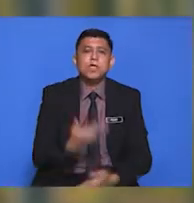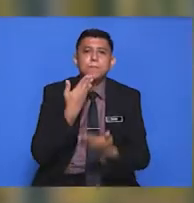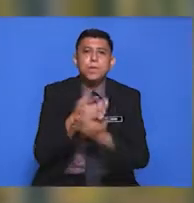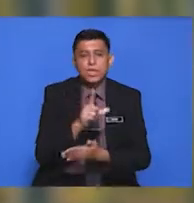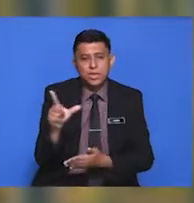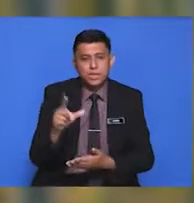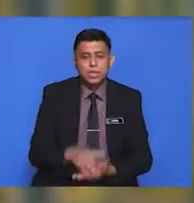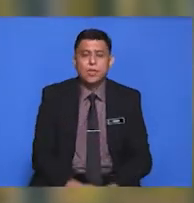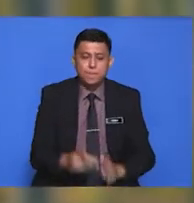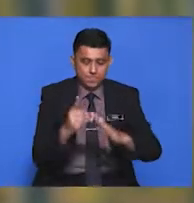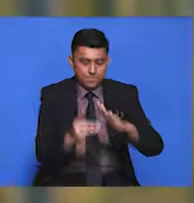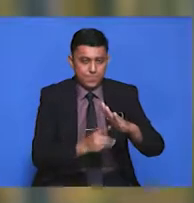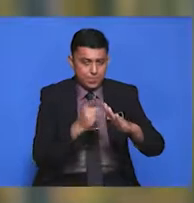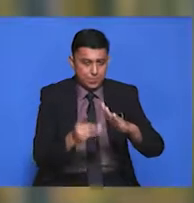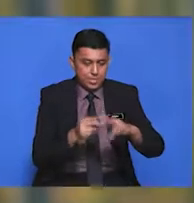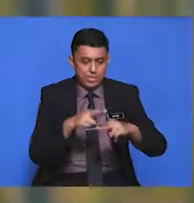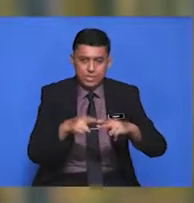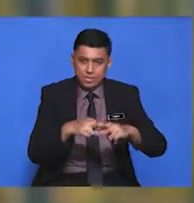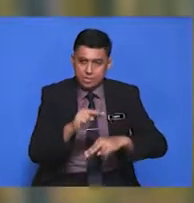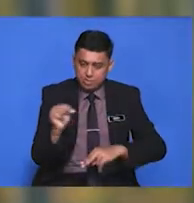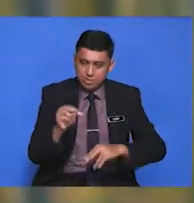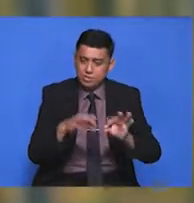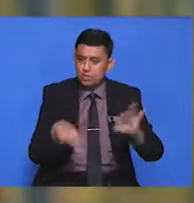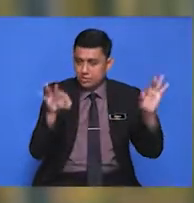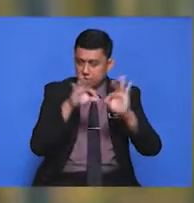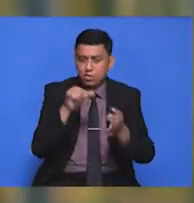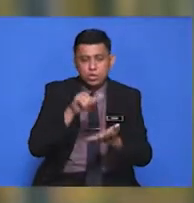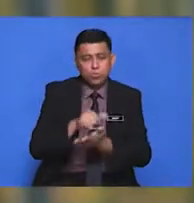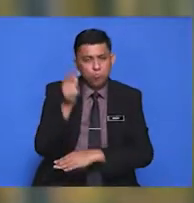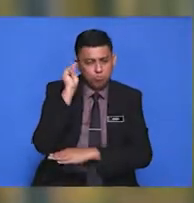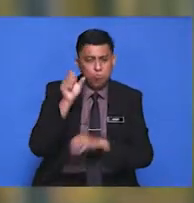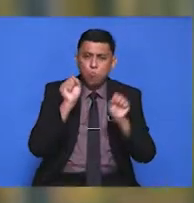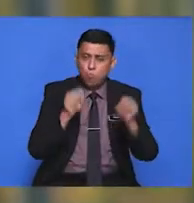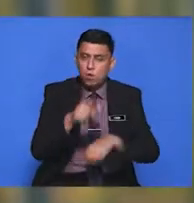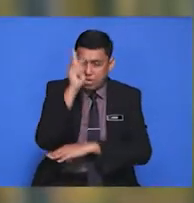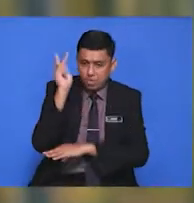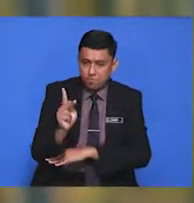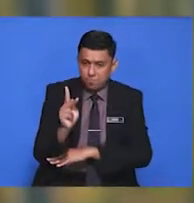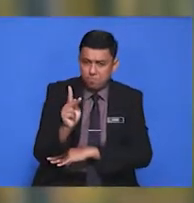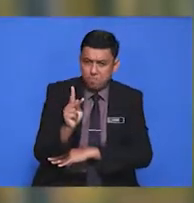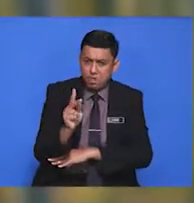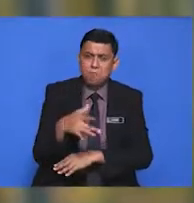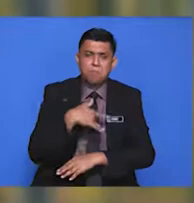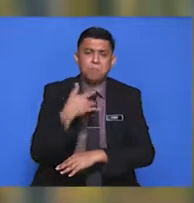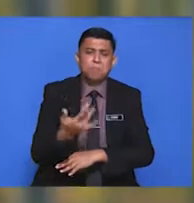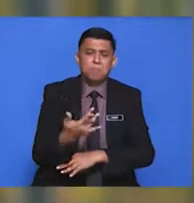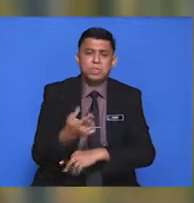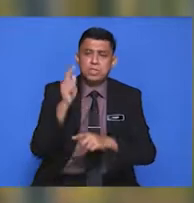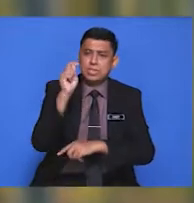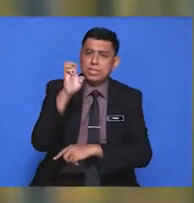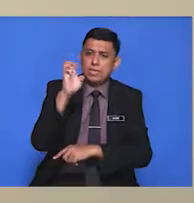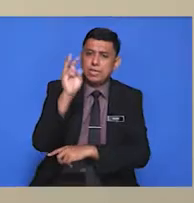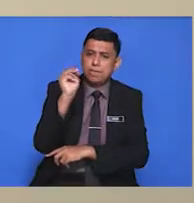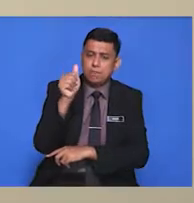Baiklah, berdasarkan sinopsis cerita sebentar tadi, bolehkah murid-murid mengagak tema bagi cerpen ini?